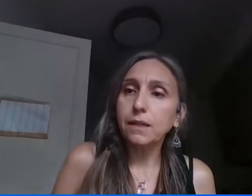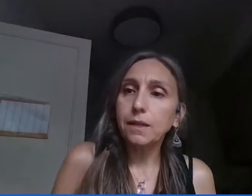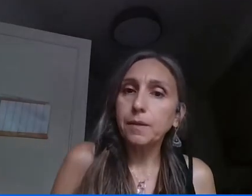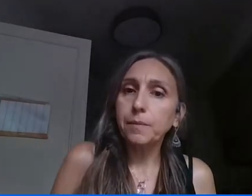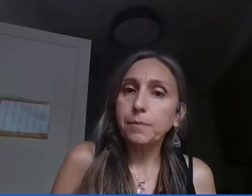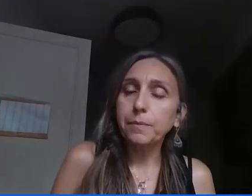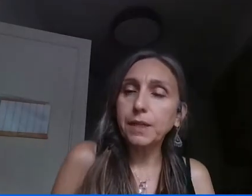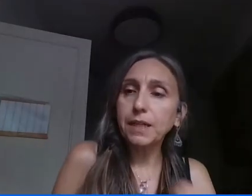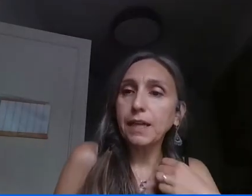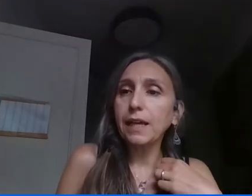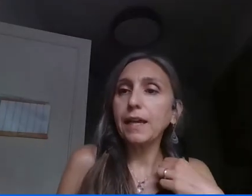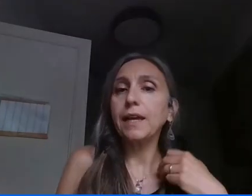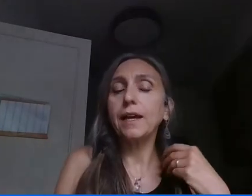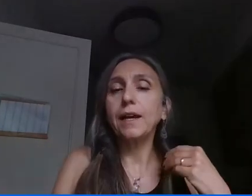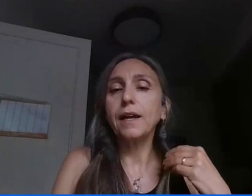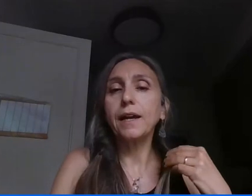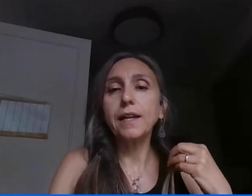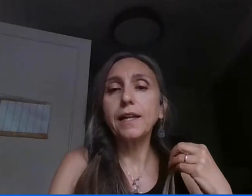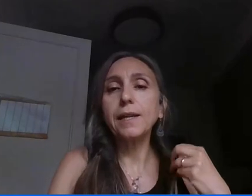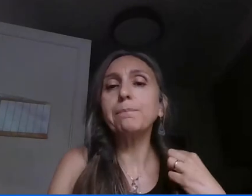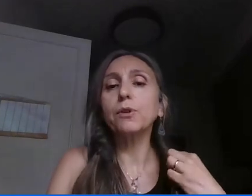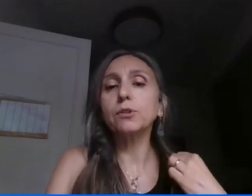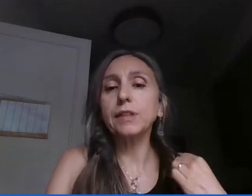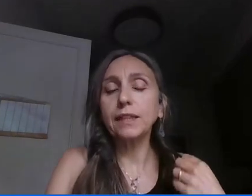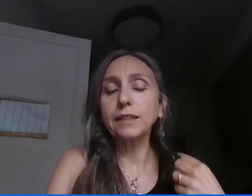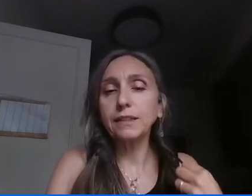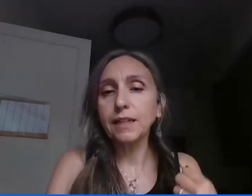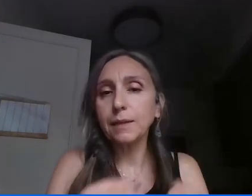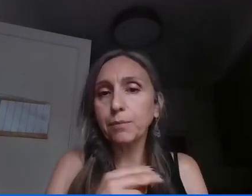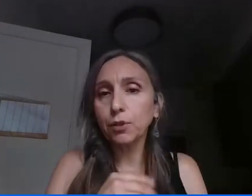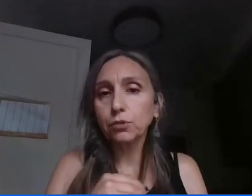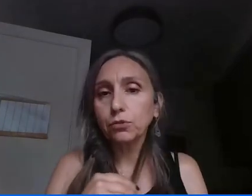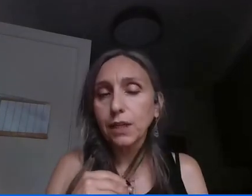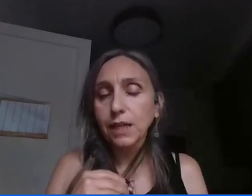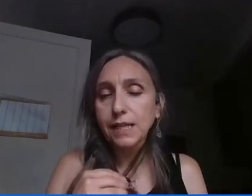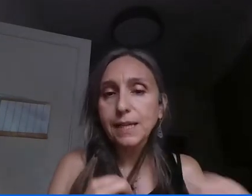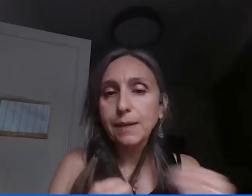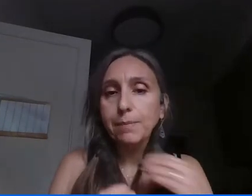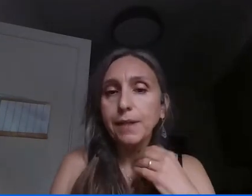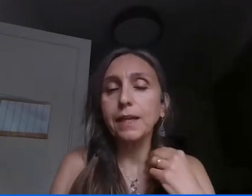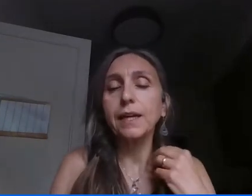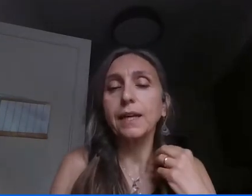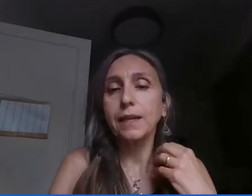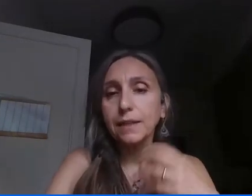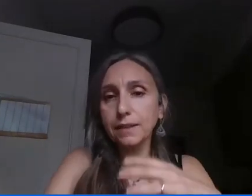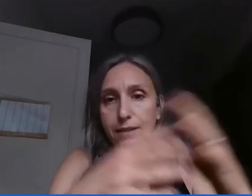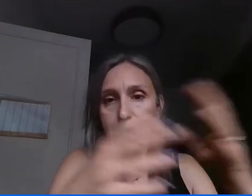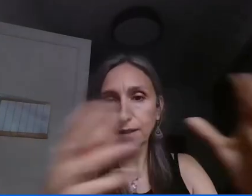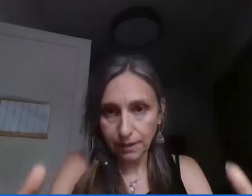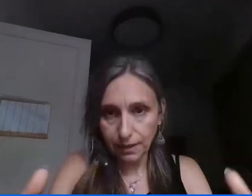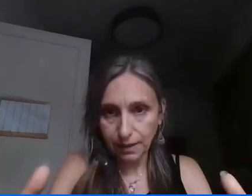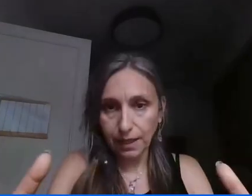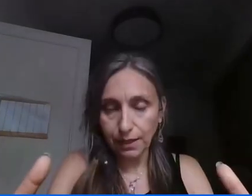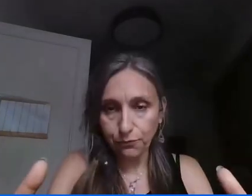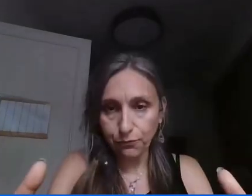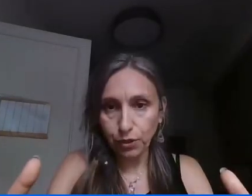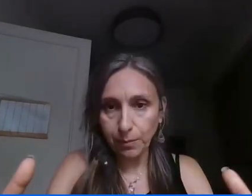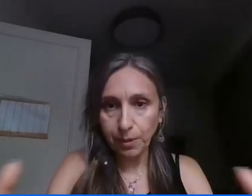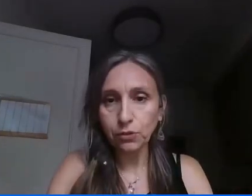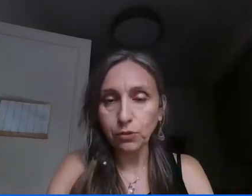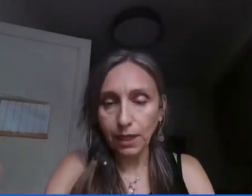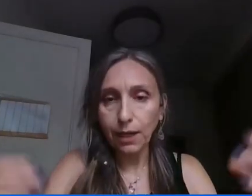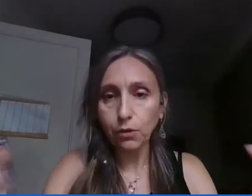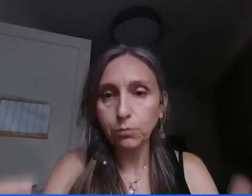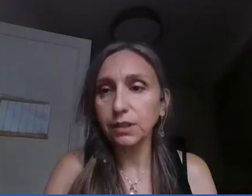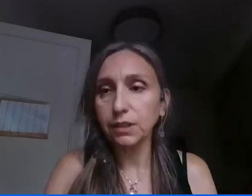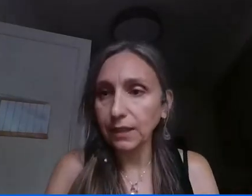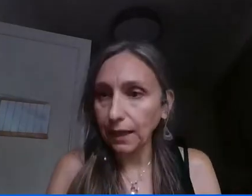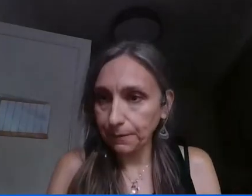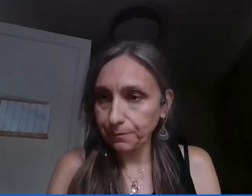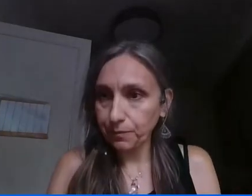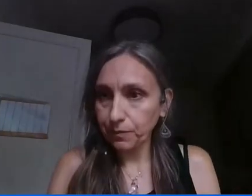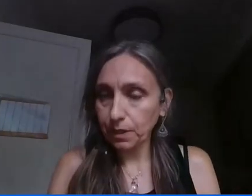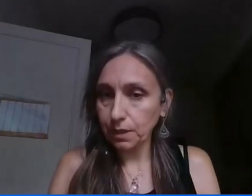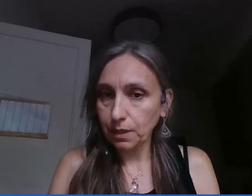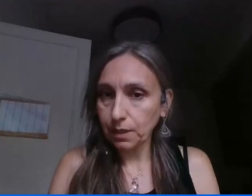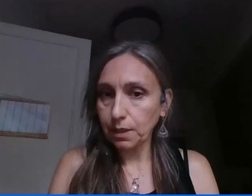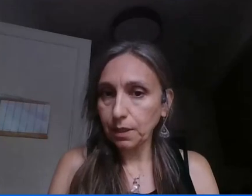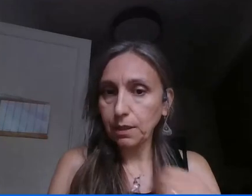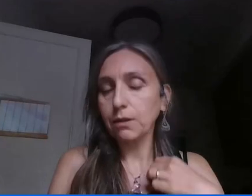stessi, perché è importante che il prodotto cresca, perché il fondamento è la